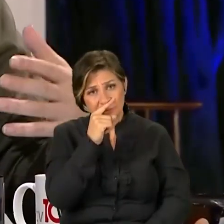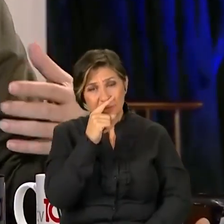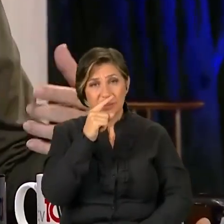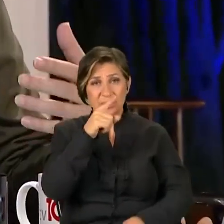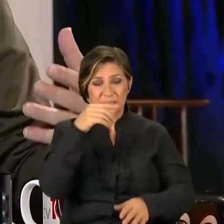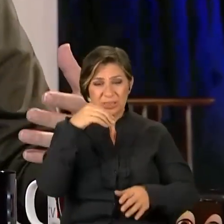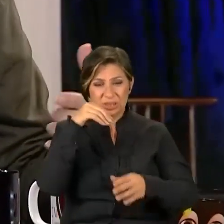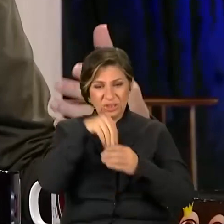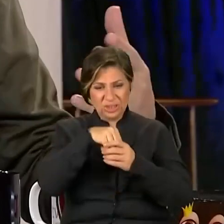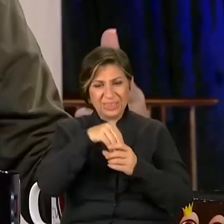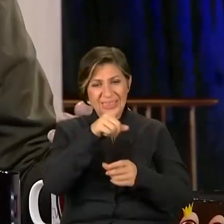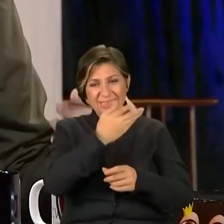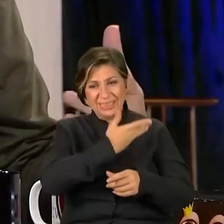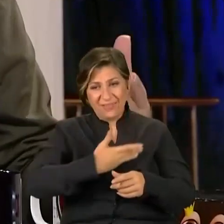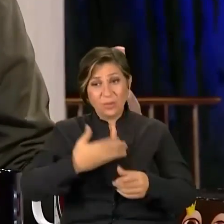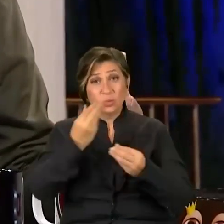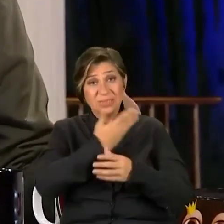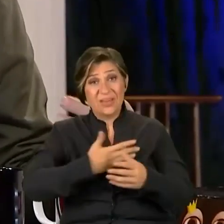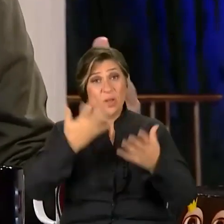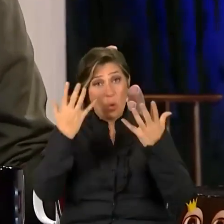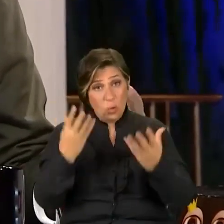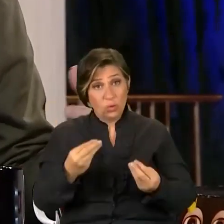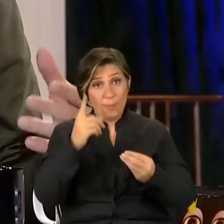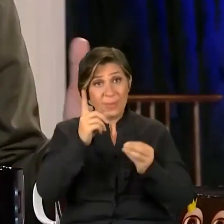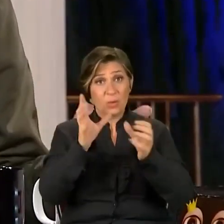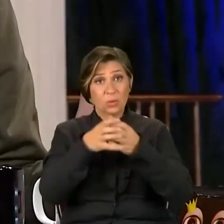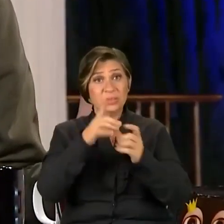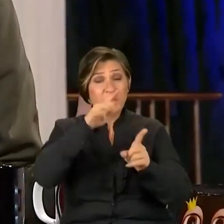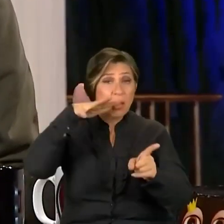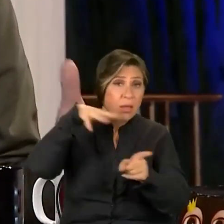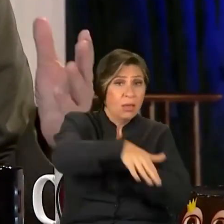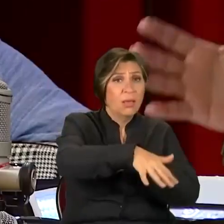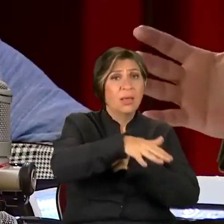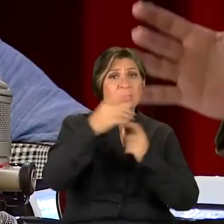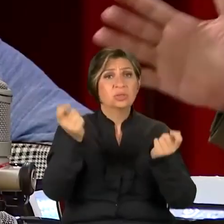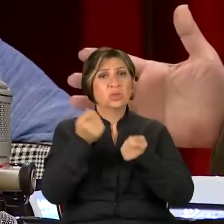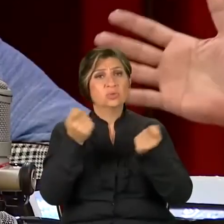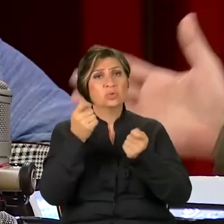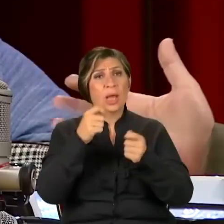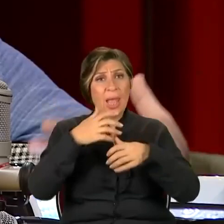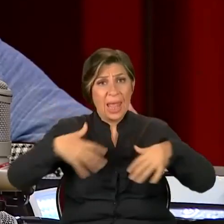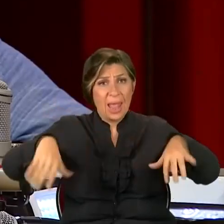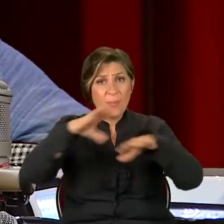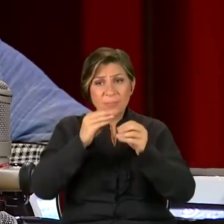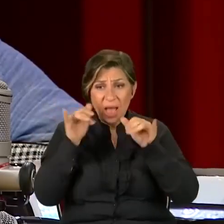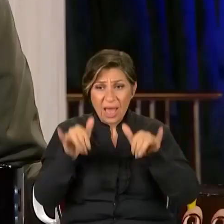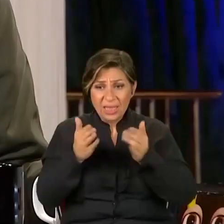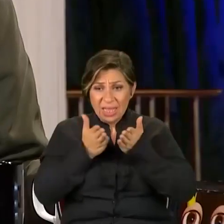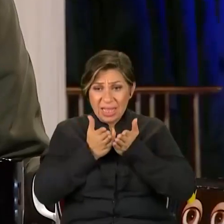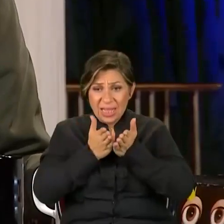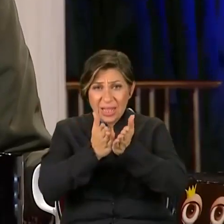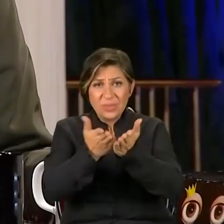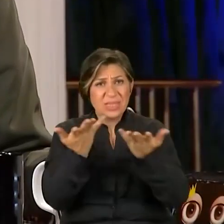içinde seni sevenlerin de ola çok sevenlerin de olduğu bir grup seni linç etmeye kalkıyor bu hepimiz aynı gemideyiz